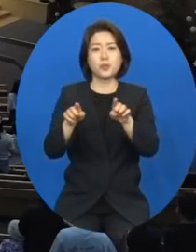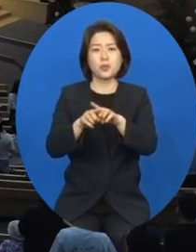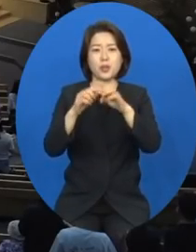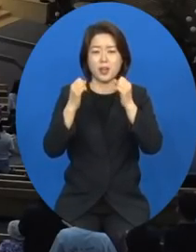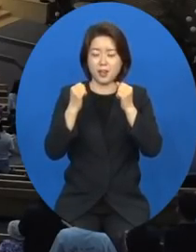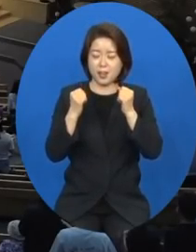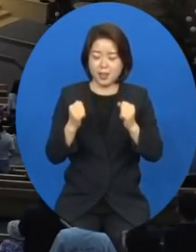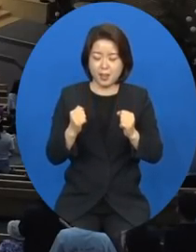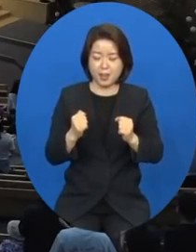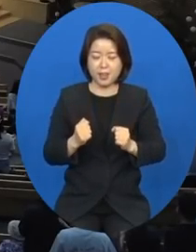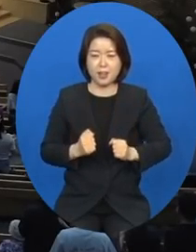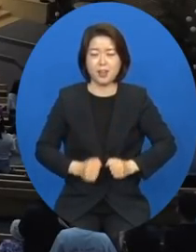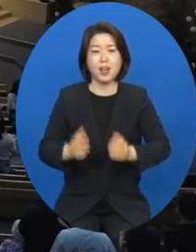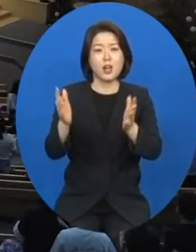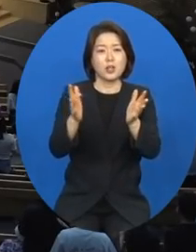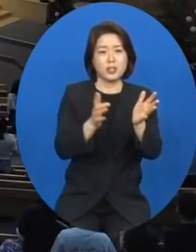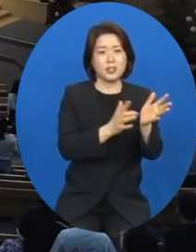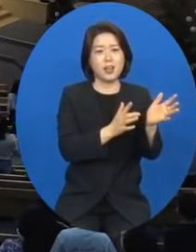well